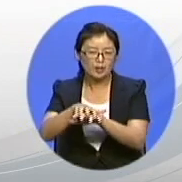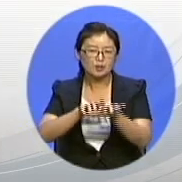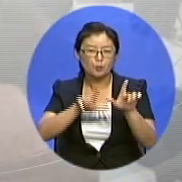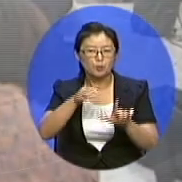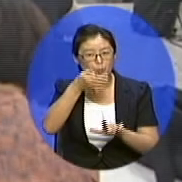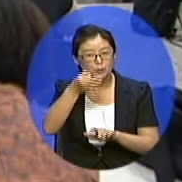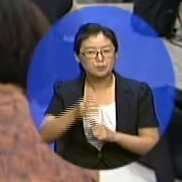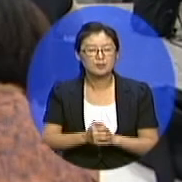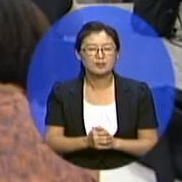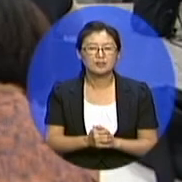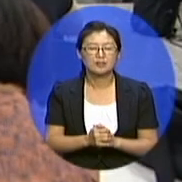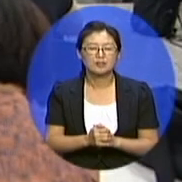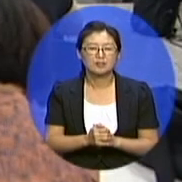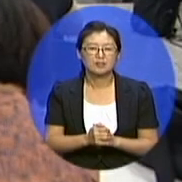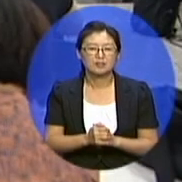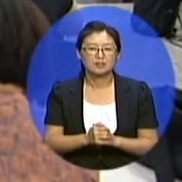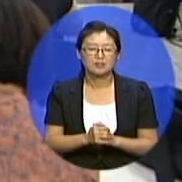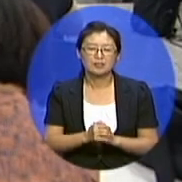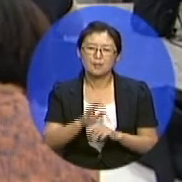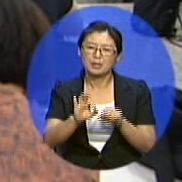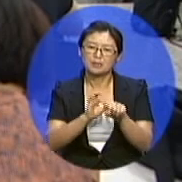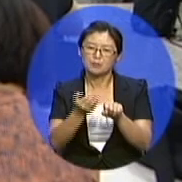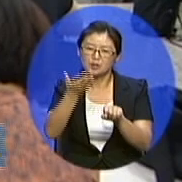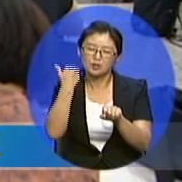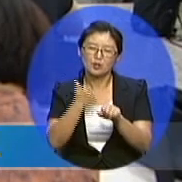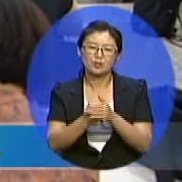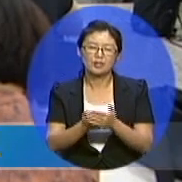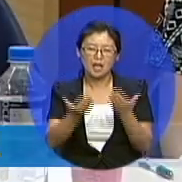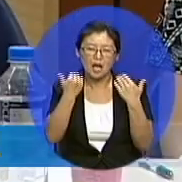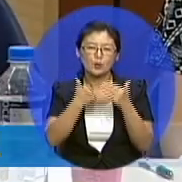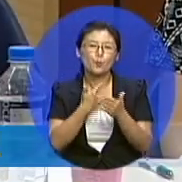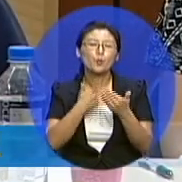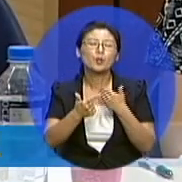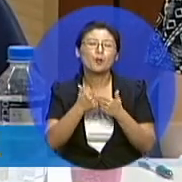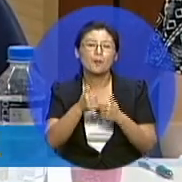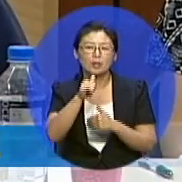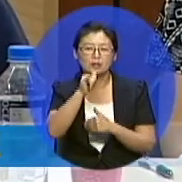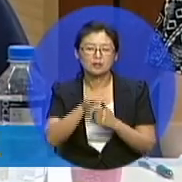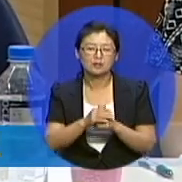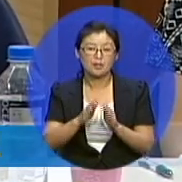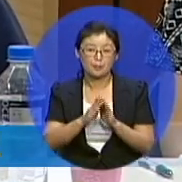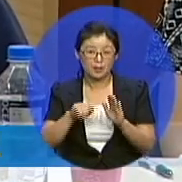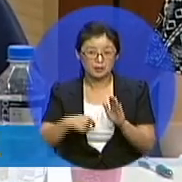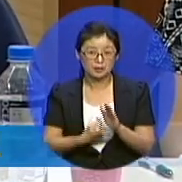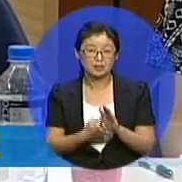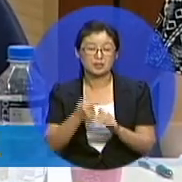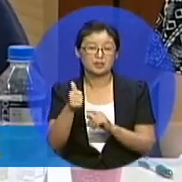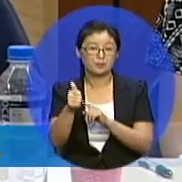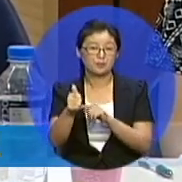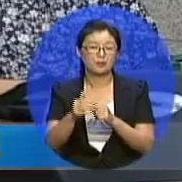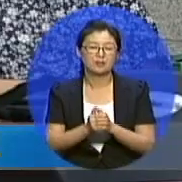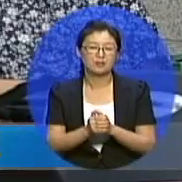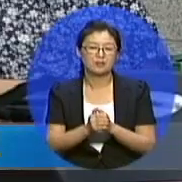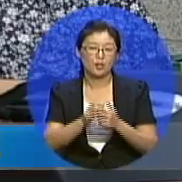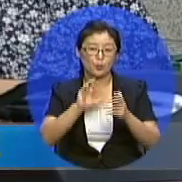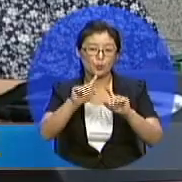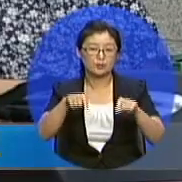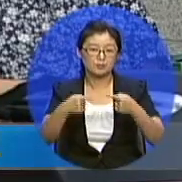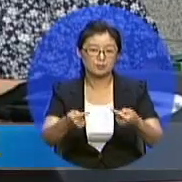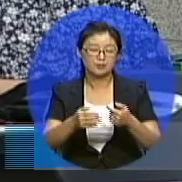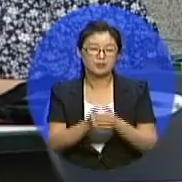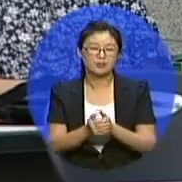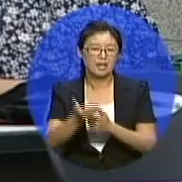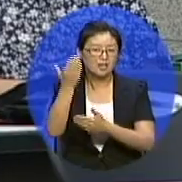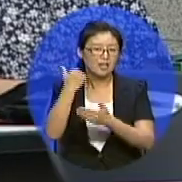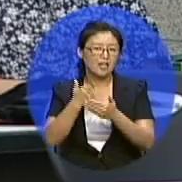보여줍니다. 한편 10여 년 전 학교폭력을 실제로 당했다는 장애인 당사자 장지용 씨는 이날 토론회에 참석해